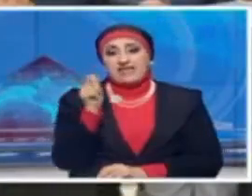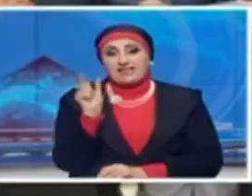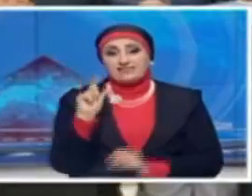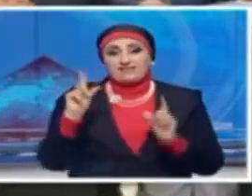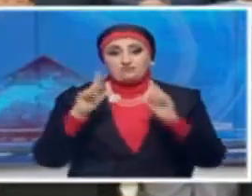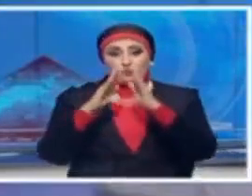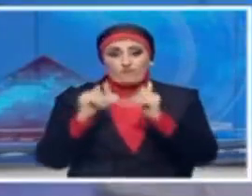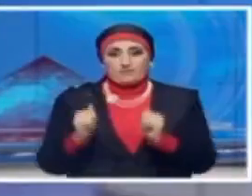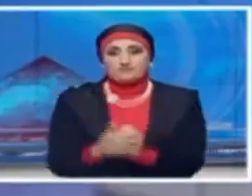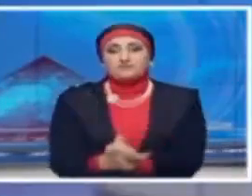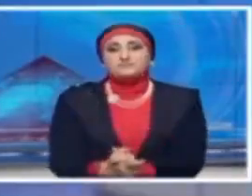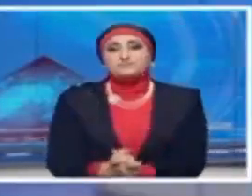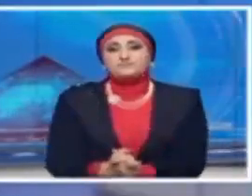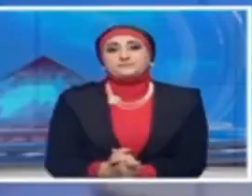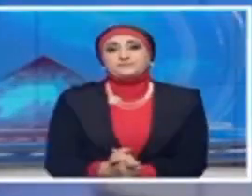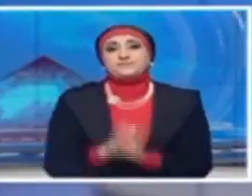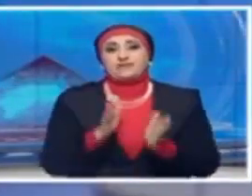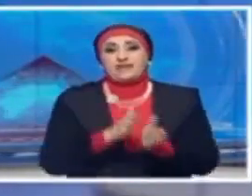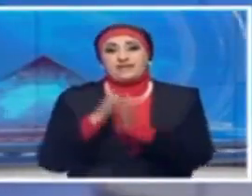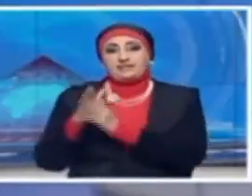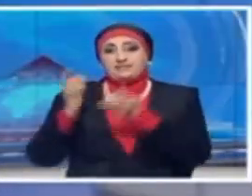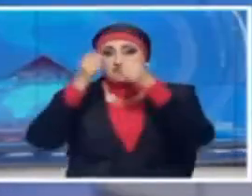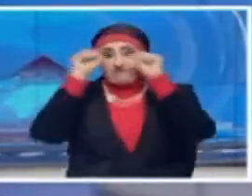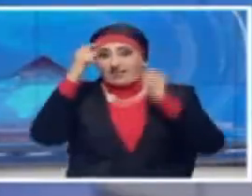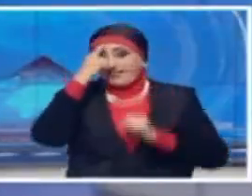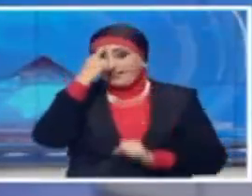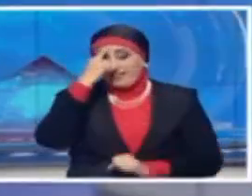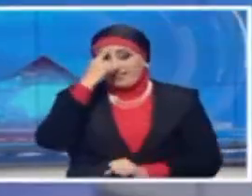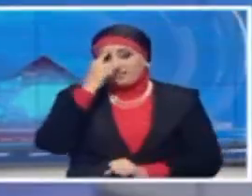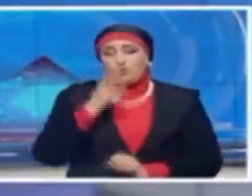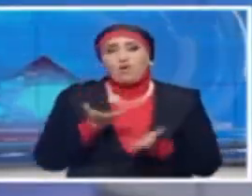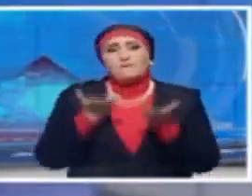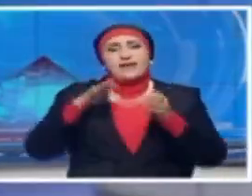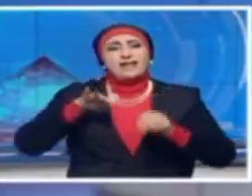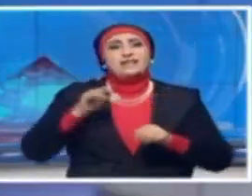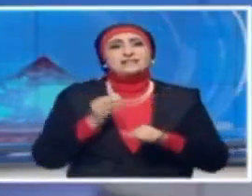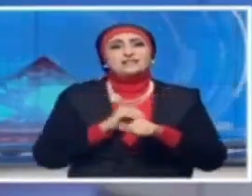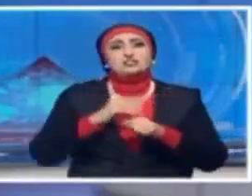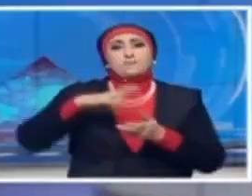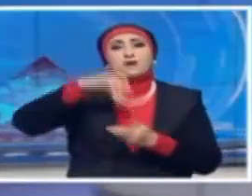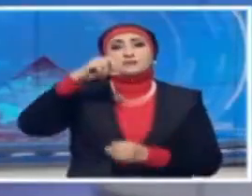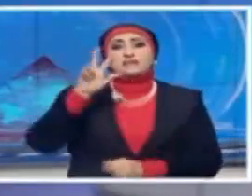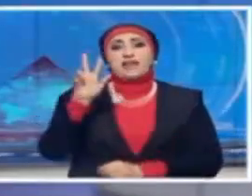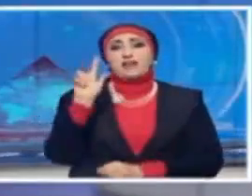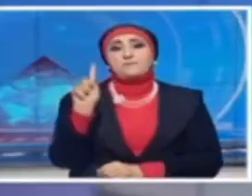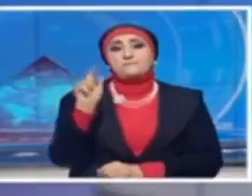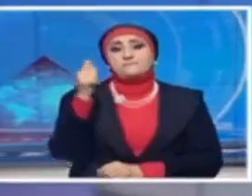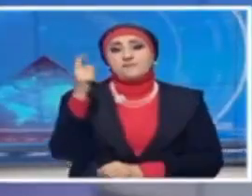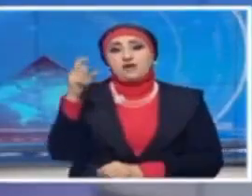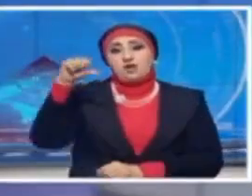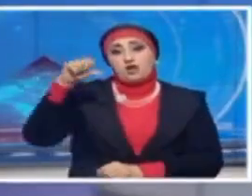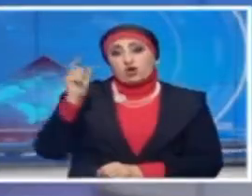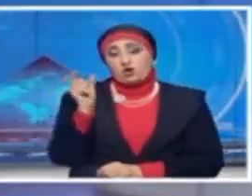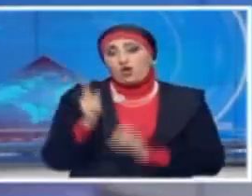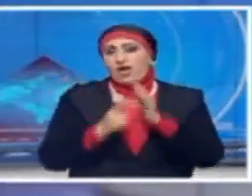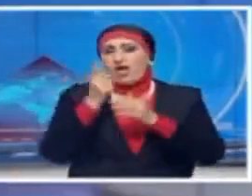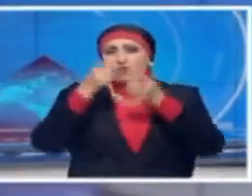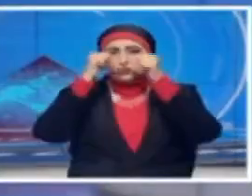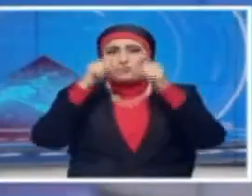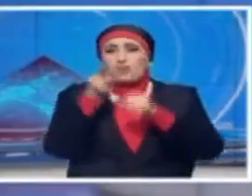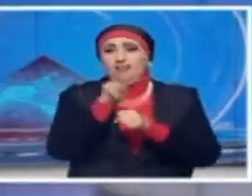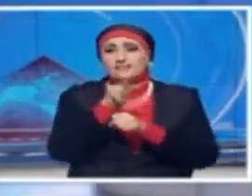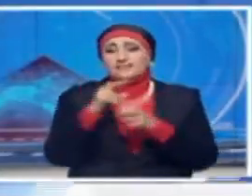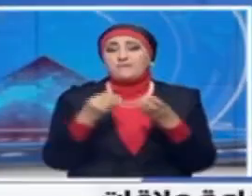المصري. احتفلت سفارات الهند وبنغلاديش في قصر البارون باليوبيل الذهبي لإقامة علاقات دبلوماسية